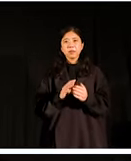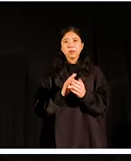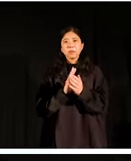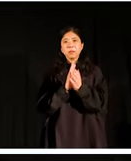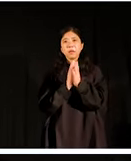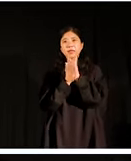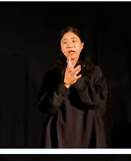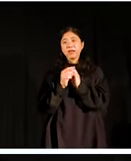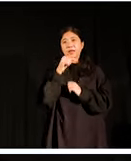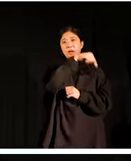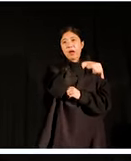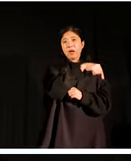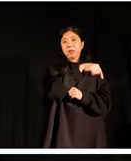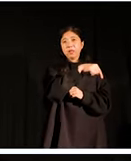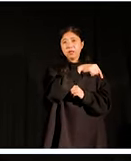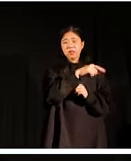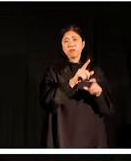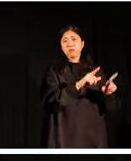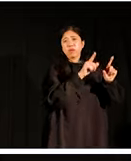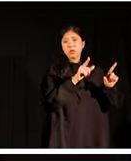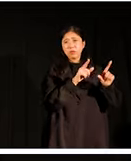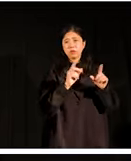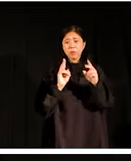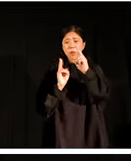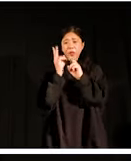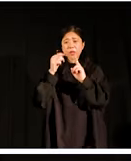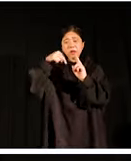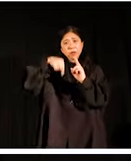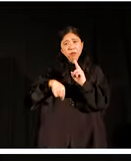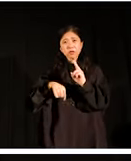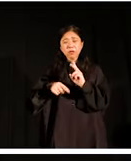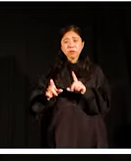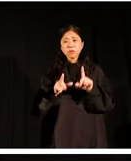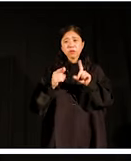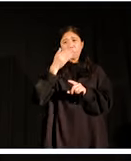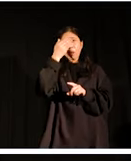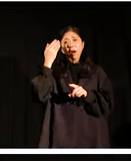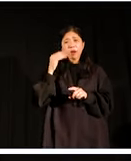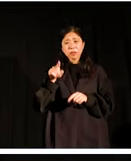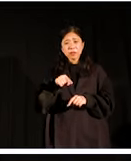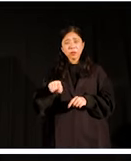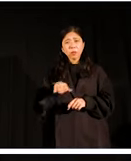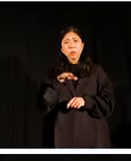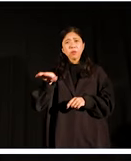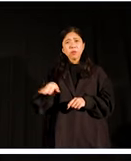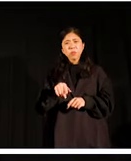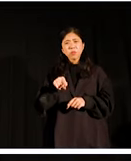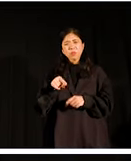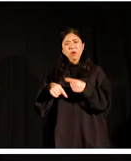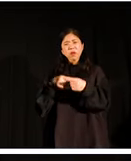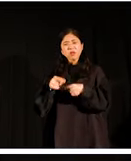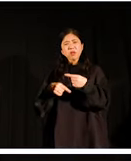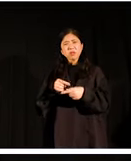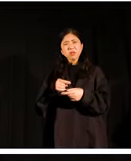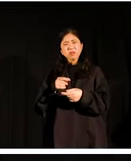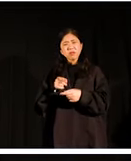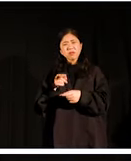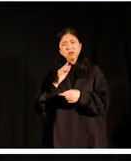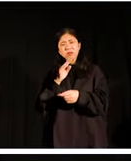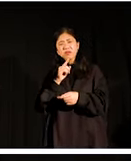じゃなくて沖縄でも若い世代の皆さんの中でやっぱこんな話しにくいってよく聞くんですよですよねだ